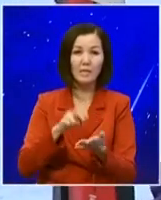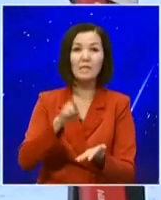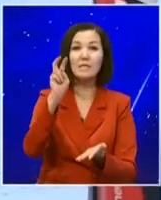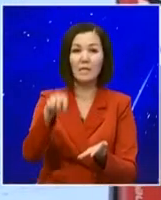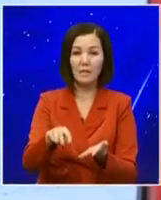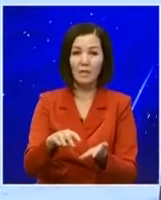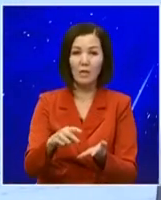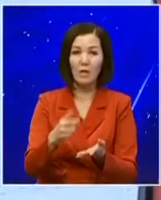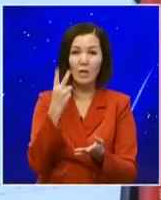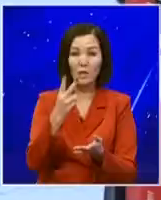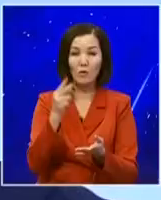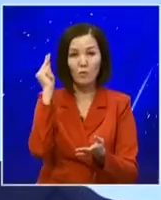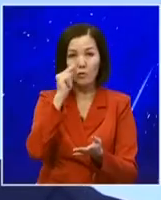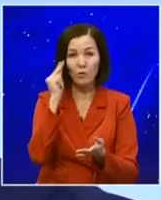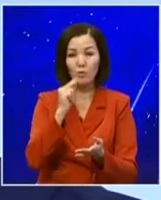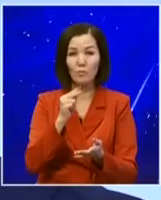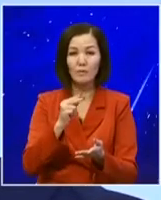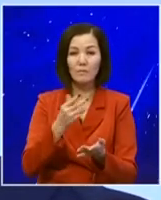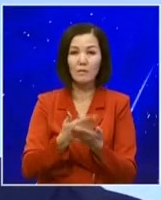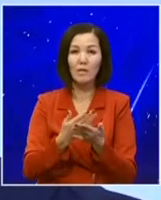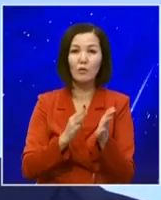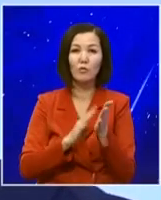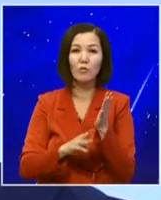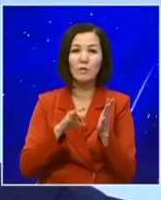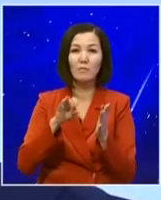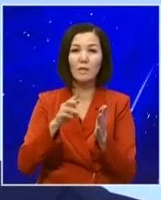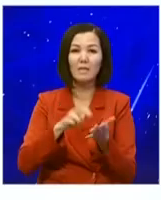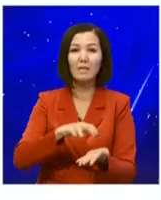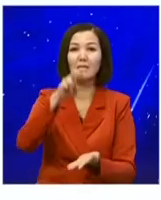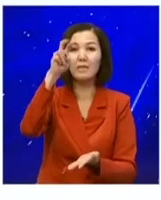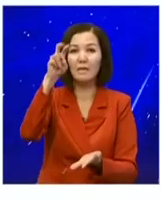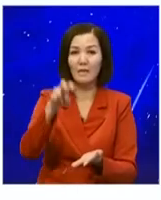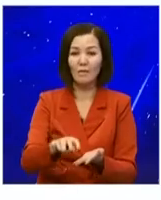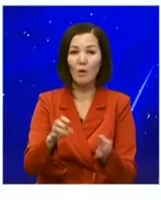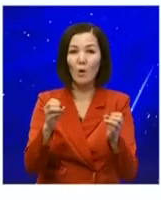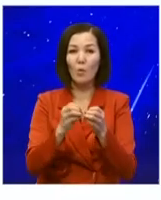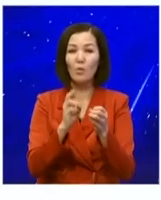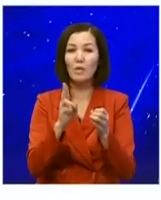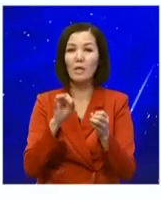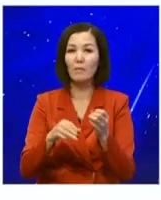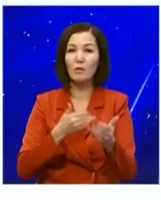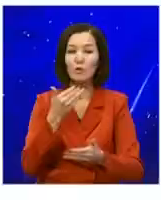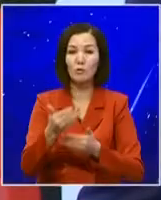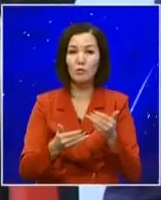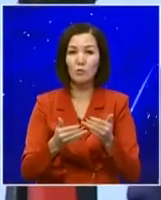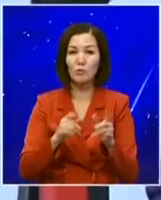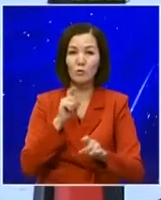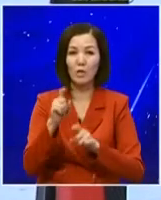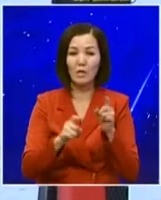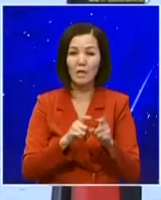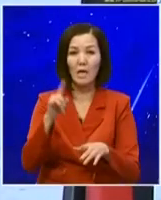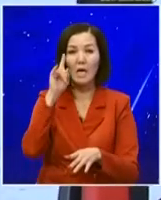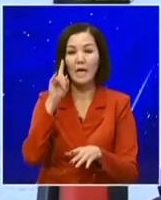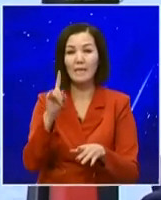қиын. Мына мен ауада ұшады, мысалы 90 метрлікте секіріп, мына мен 10 километр жүгіреді жарыста. Мақсатым осы